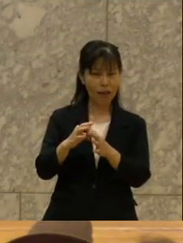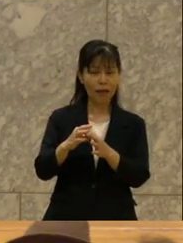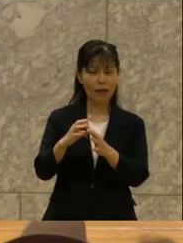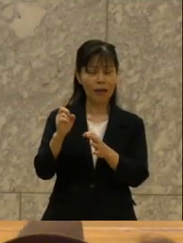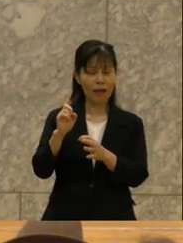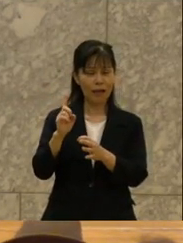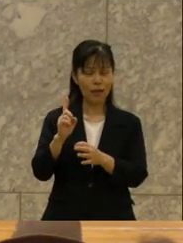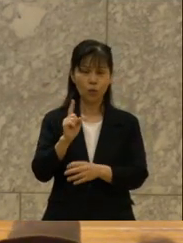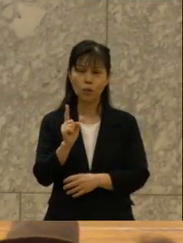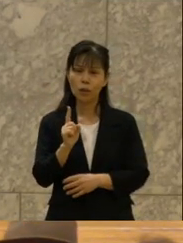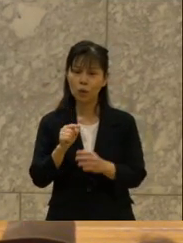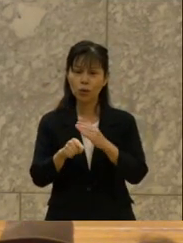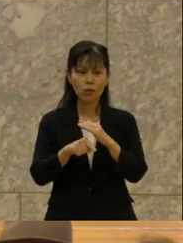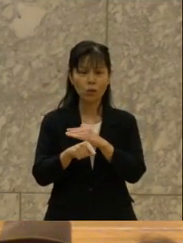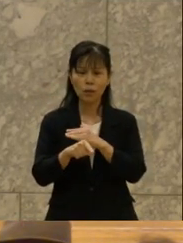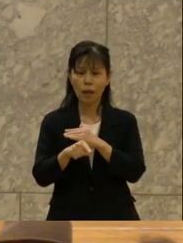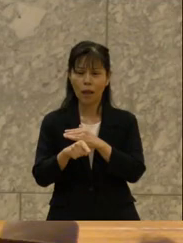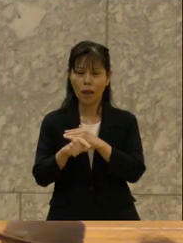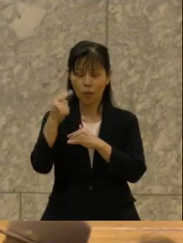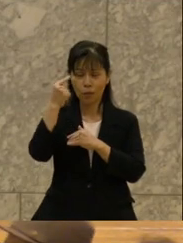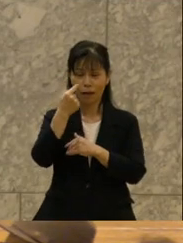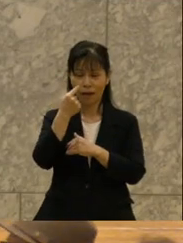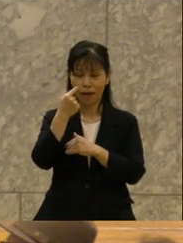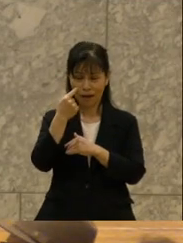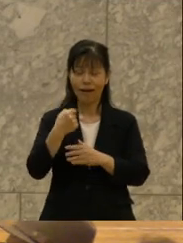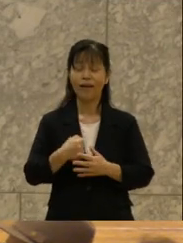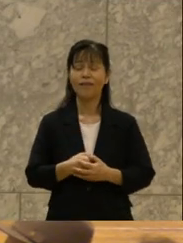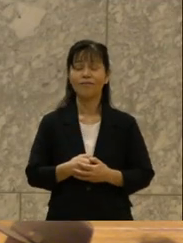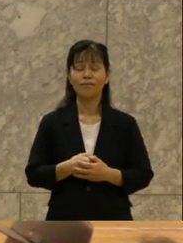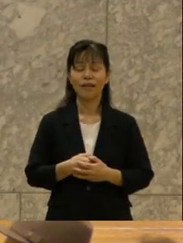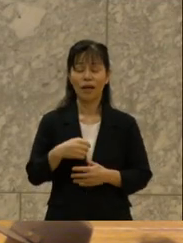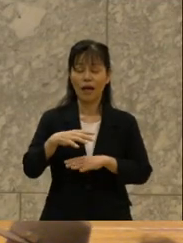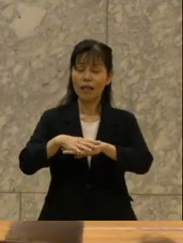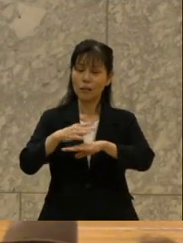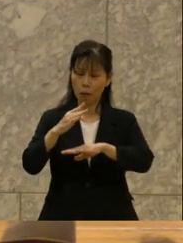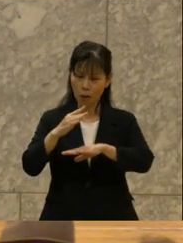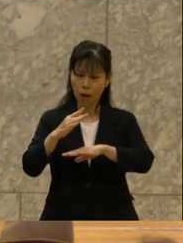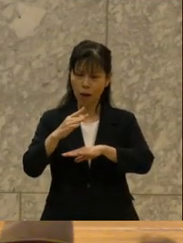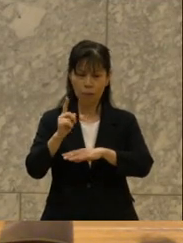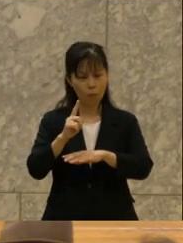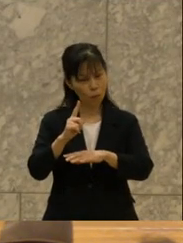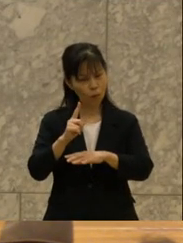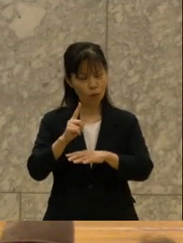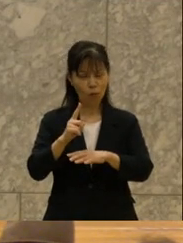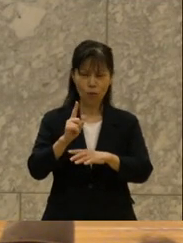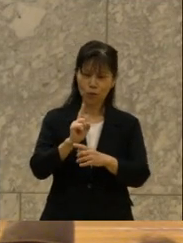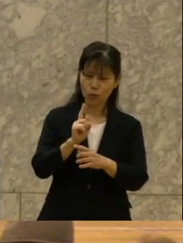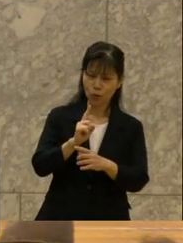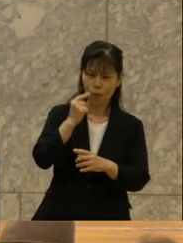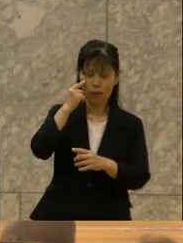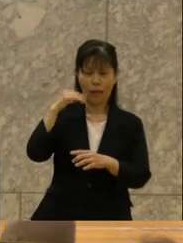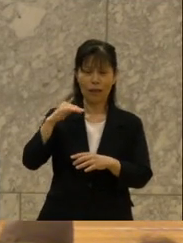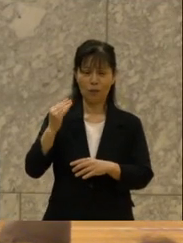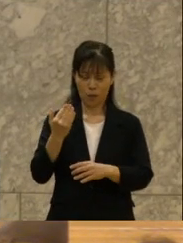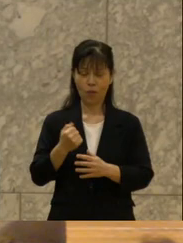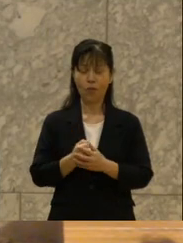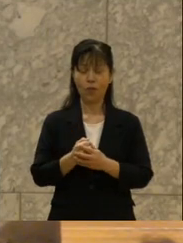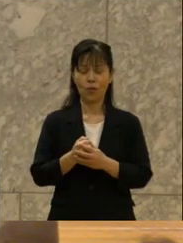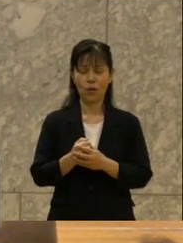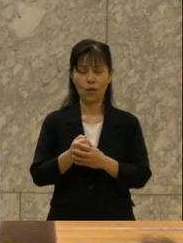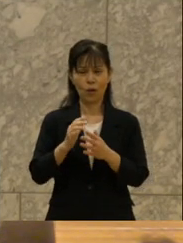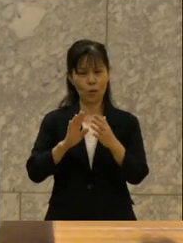なんでやないやなんでやなっていう話ですよねなんか最初は機器のこしょうかなと思ったんですけどどうやらこれから